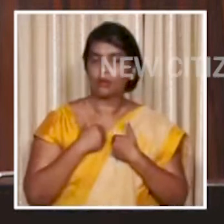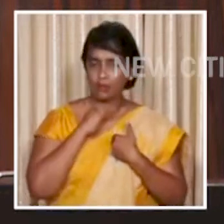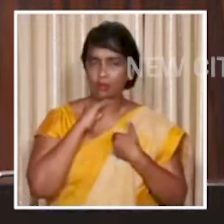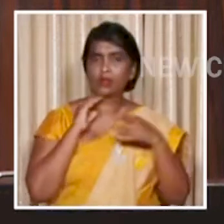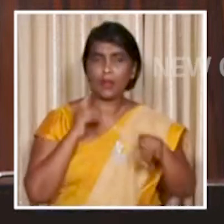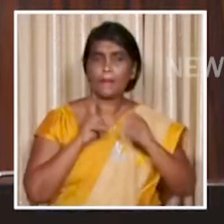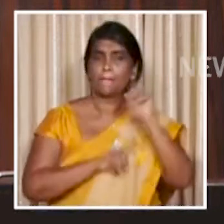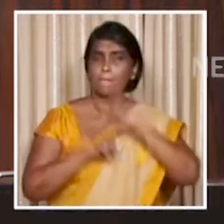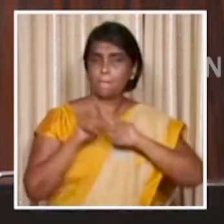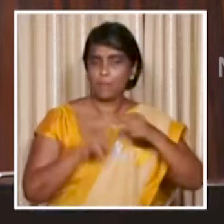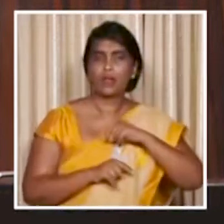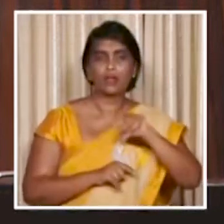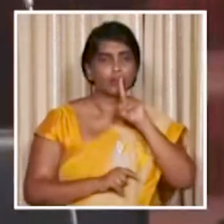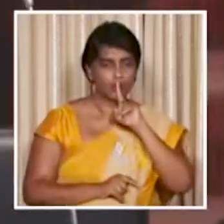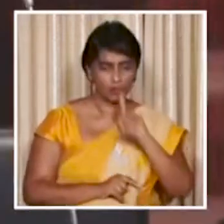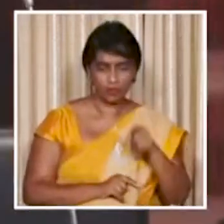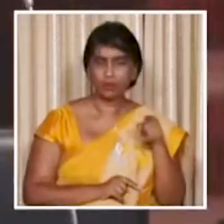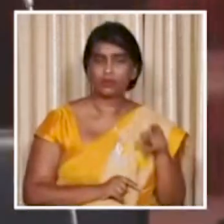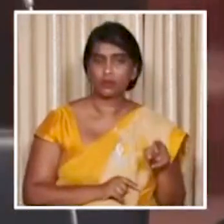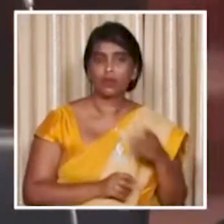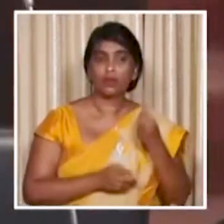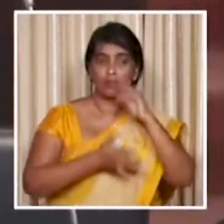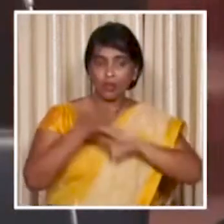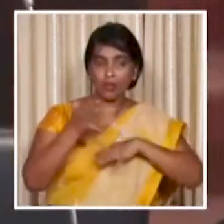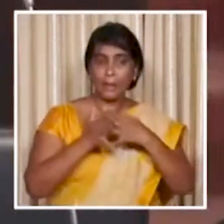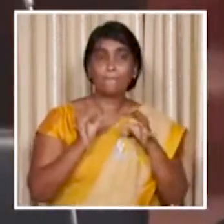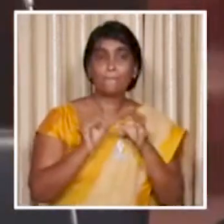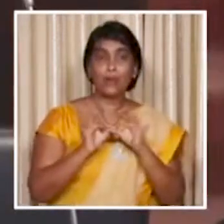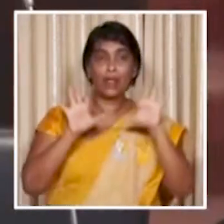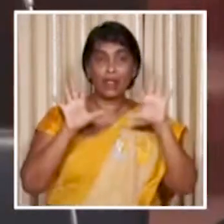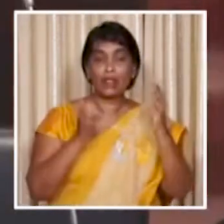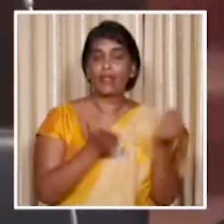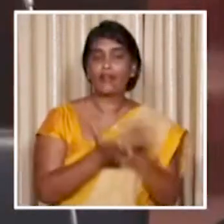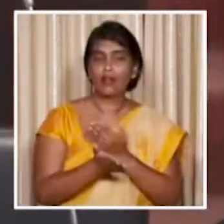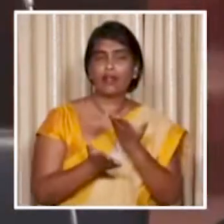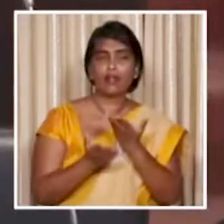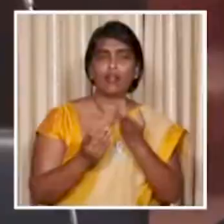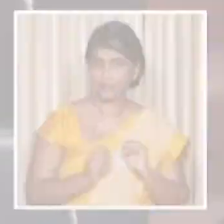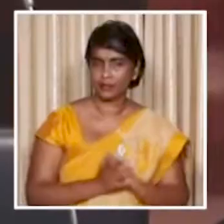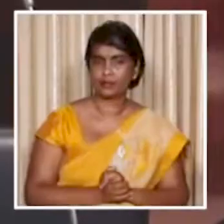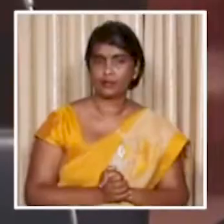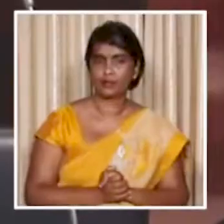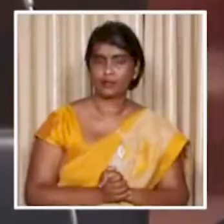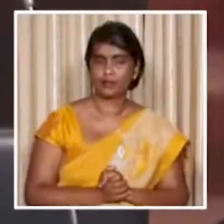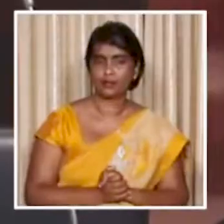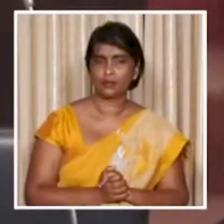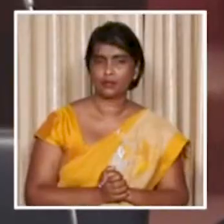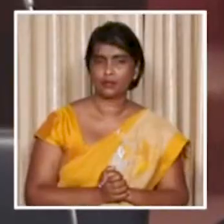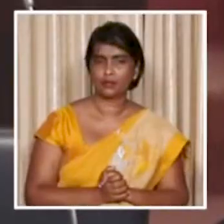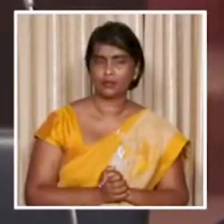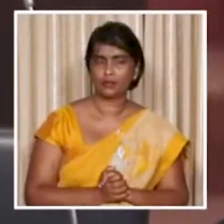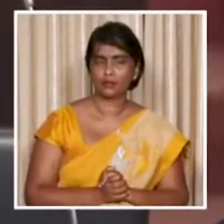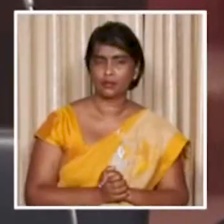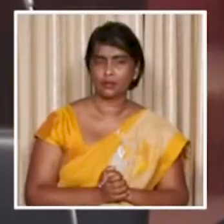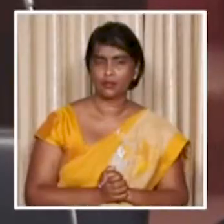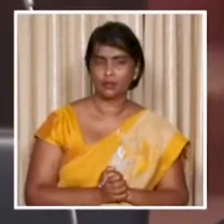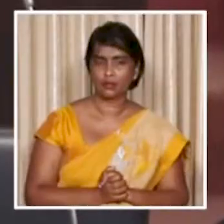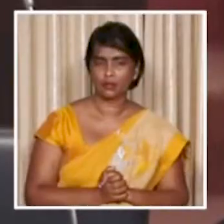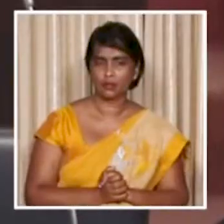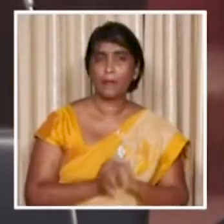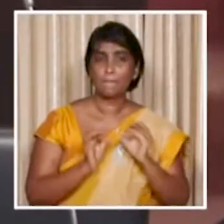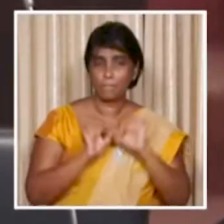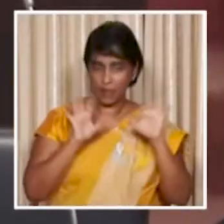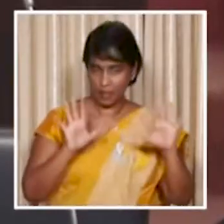මේ පාර්ලිමේන්තුවේ කිව්වේ. අය බැයින් බිලියන 10ක් වැක්ගලා තියෙනවා. ඇයි ඒක මුතුවා දෙන්නේ නැත්තේ? හොඳයි. පාර්ලිමේන්තුවේ 10ක් වැක්ගලා